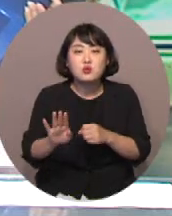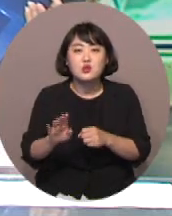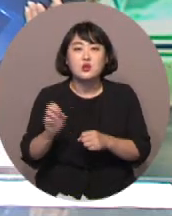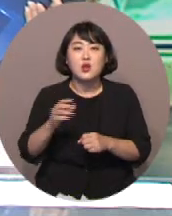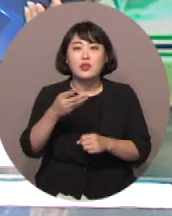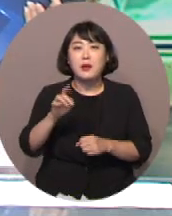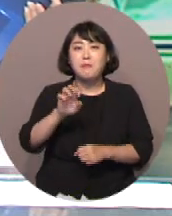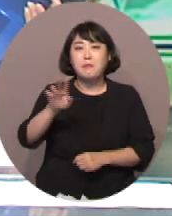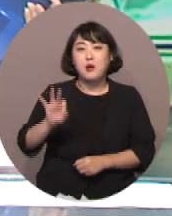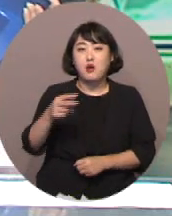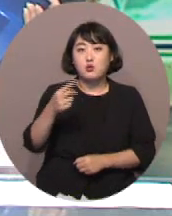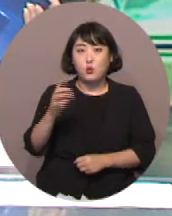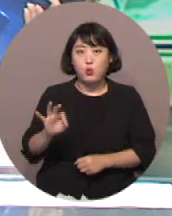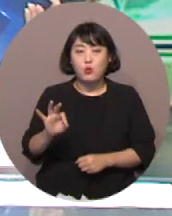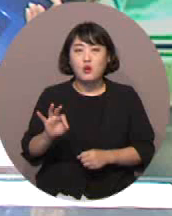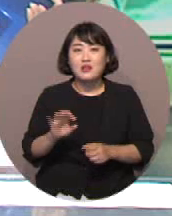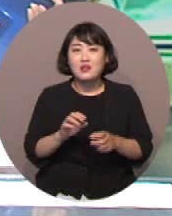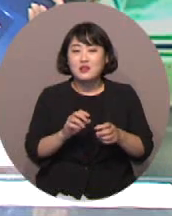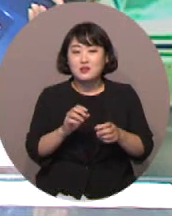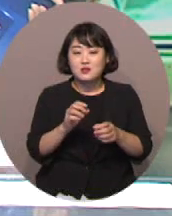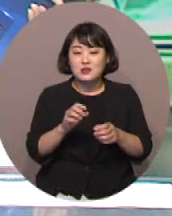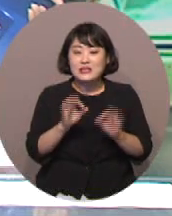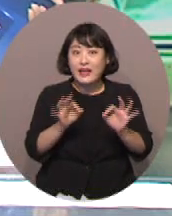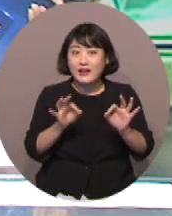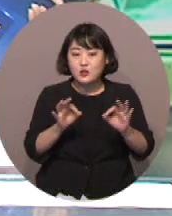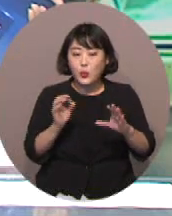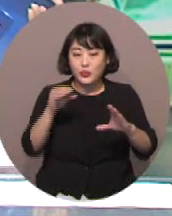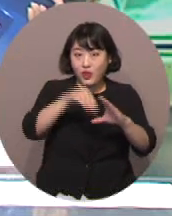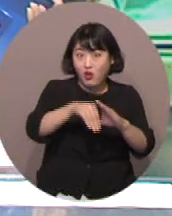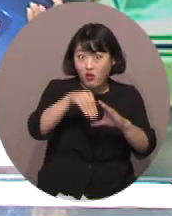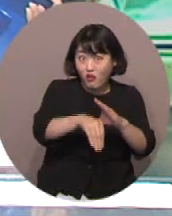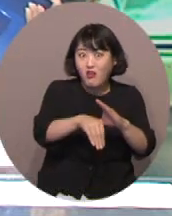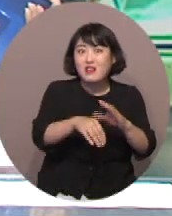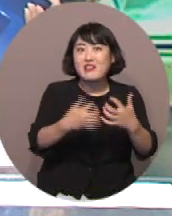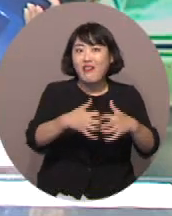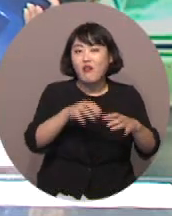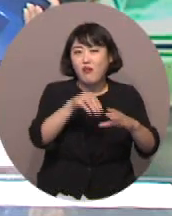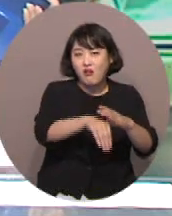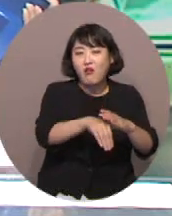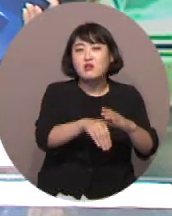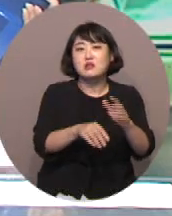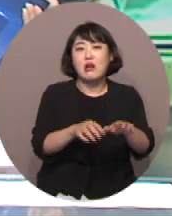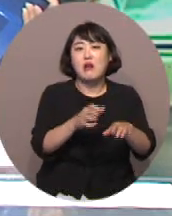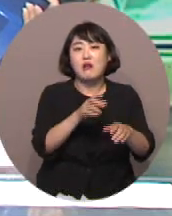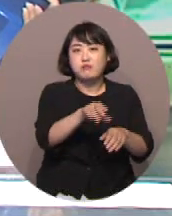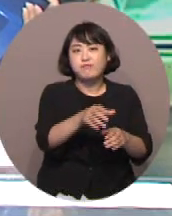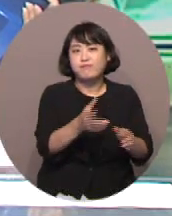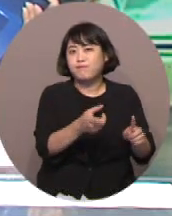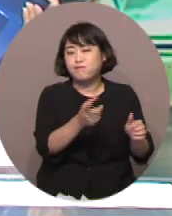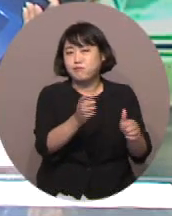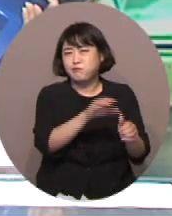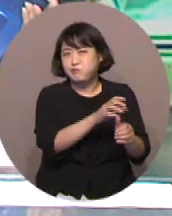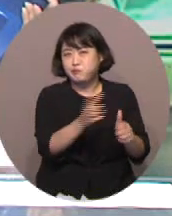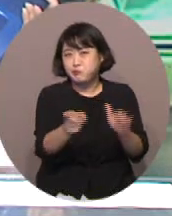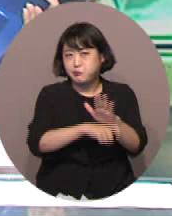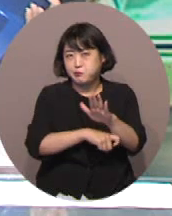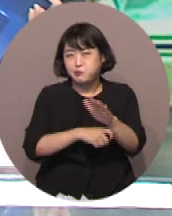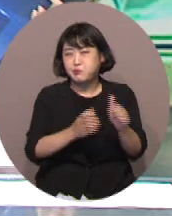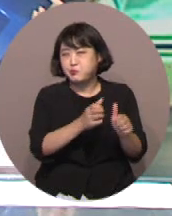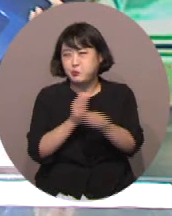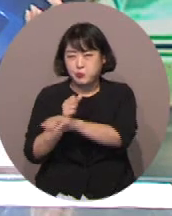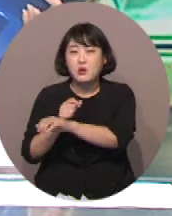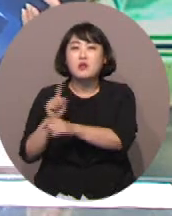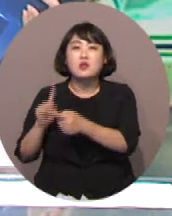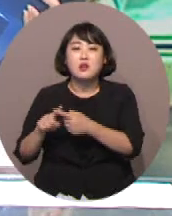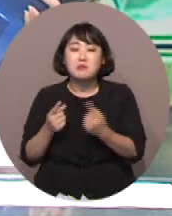차량이 통째로 도난당한 사건이 있었습니다. 경찰은 역시 미제로 남았던 이 사건도 연관성을